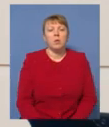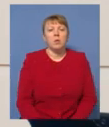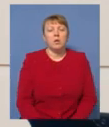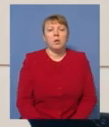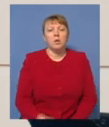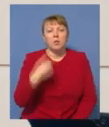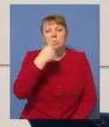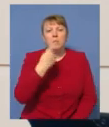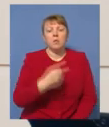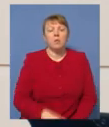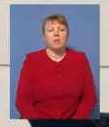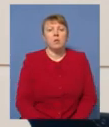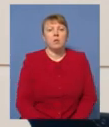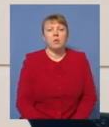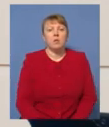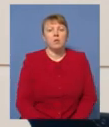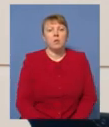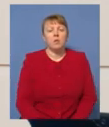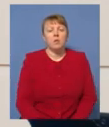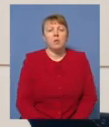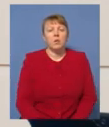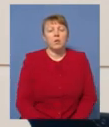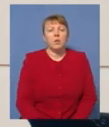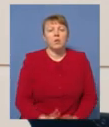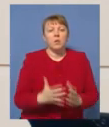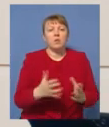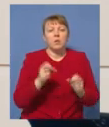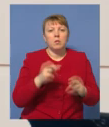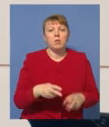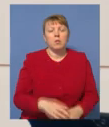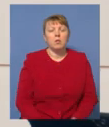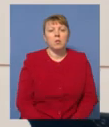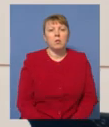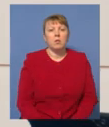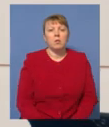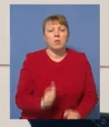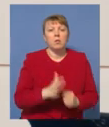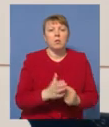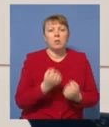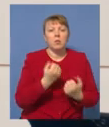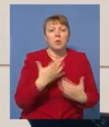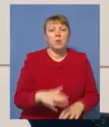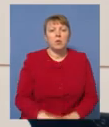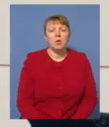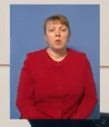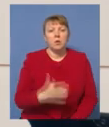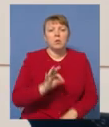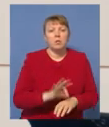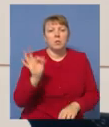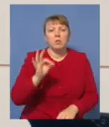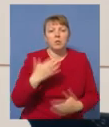сотрудники правоохранительных органов, и уже более обезопасены от пандемии. Может, скорее всего, и переболели уже